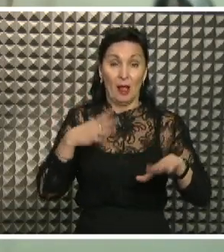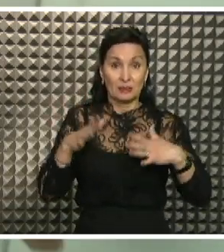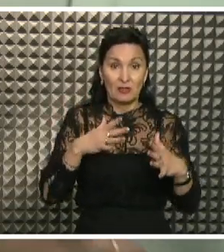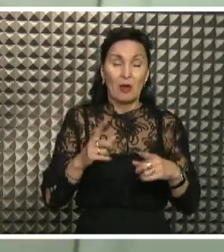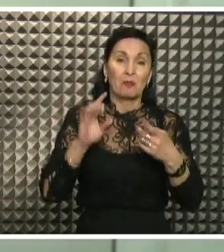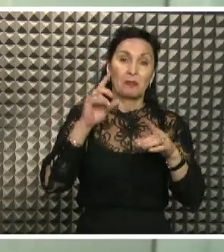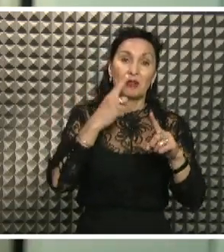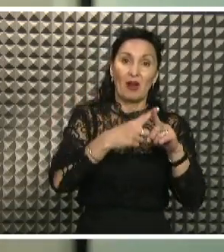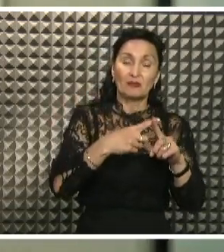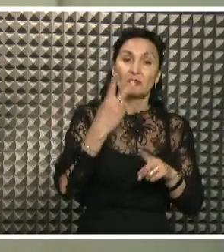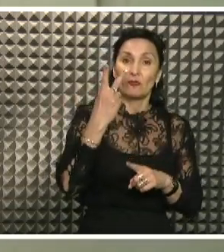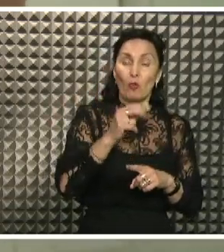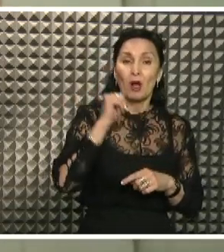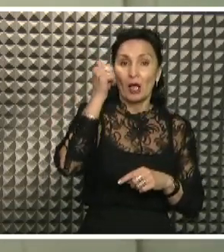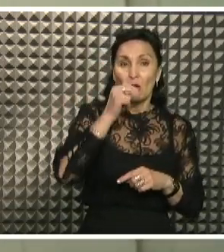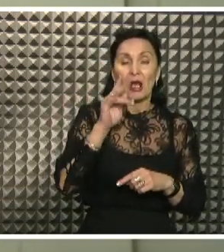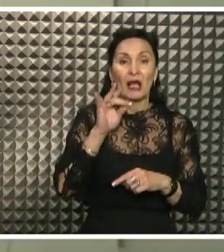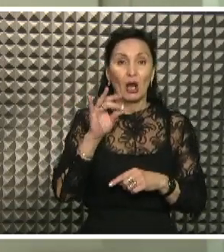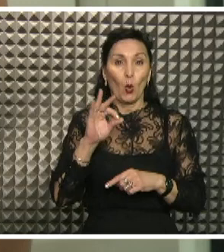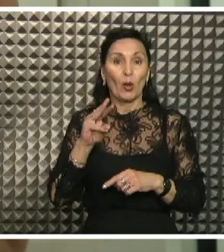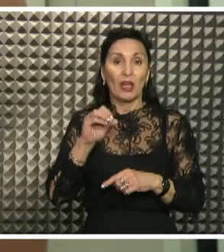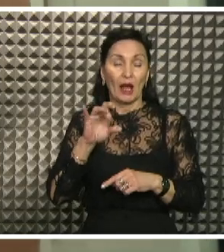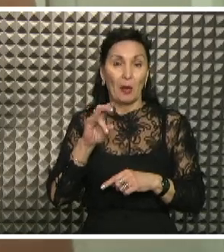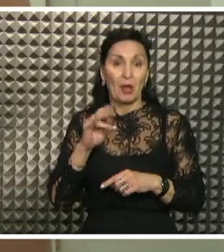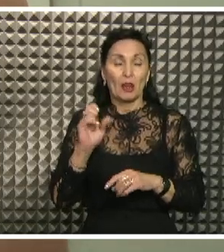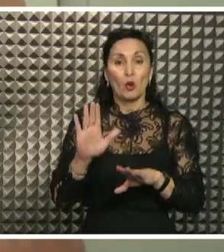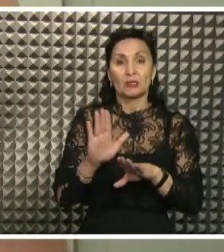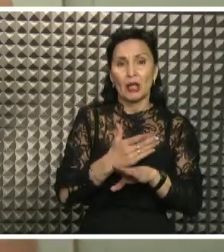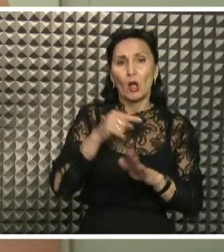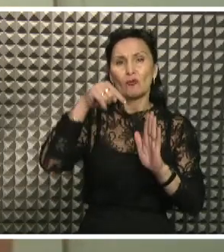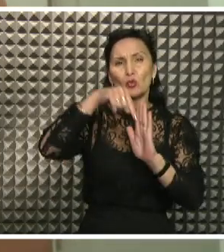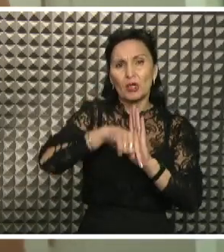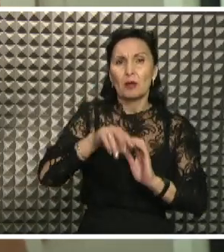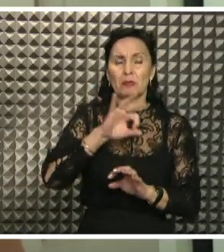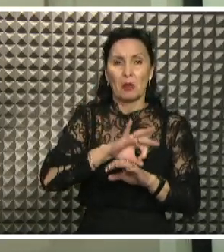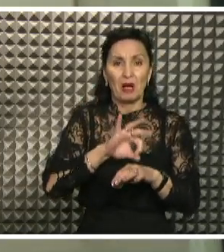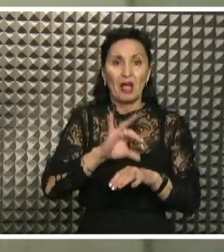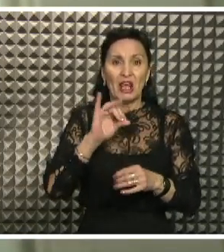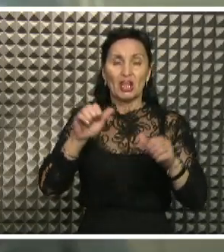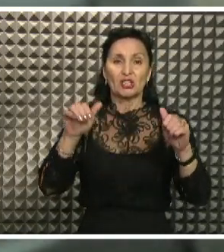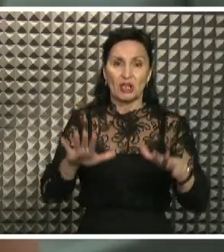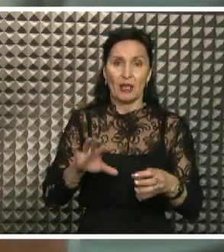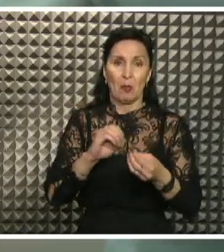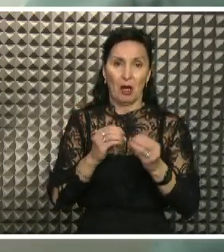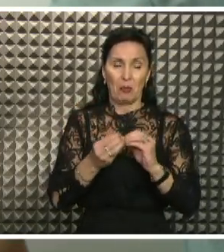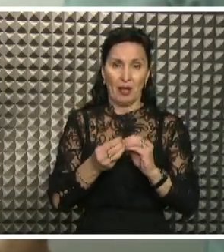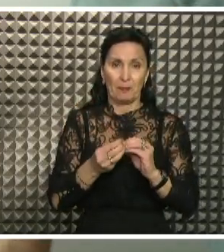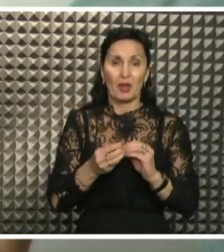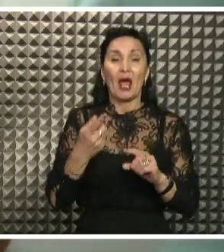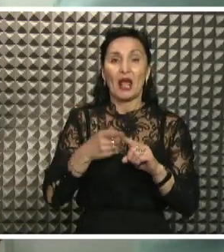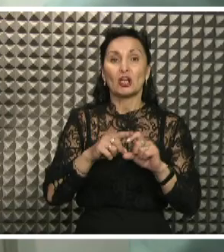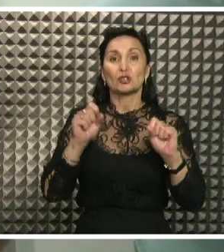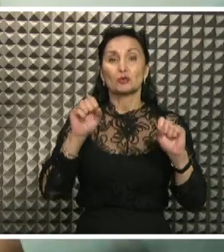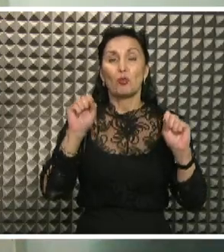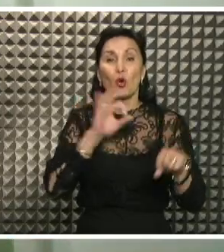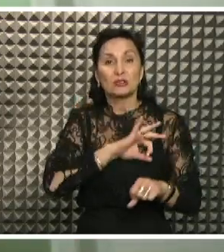к 2 годам закаливания. Криотерапия нацелена на устранение глубинных причин заболеваний и решение проблем в самой их основе. Это